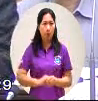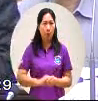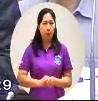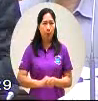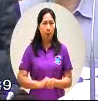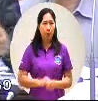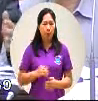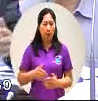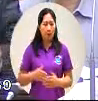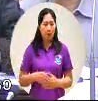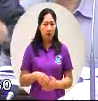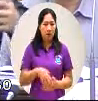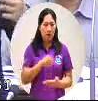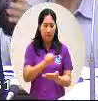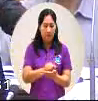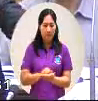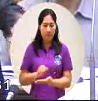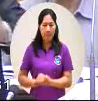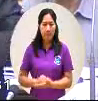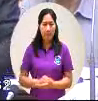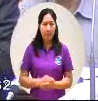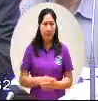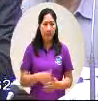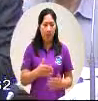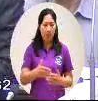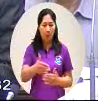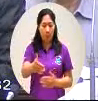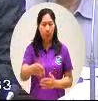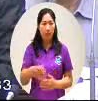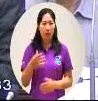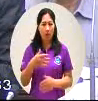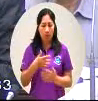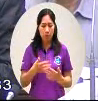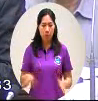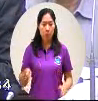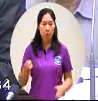记步骤要做，就是从收件一直到